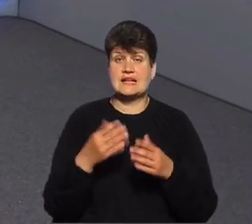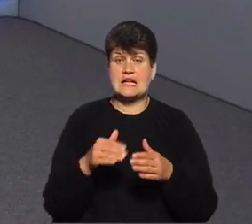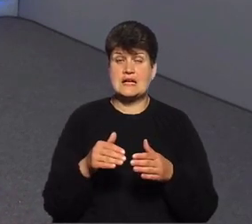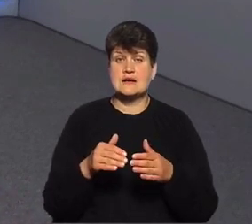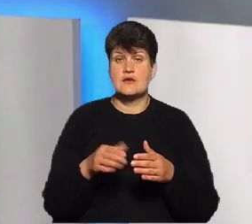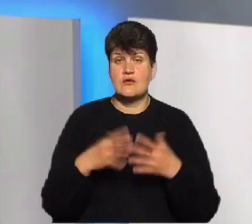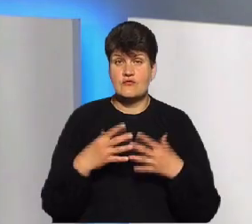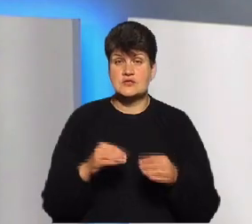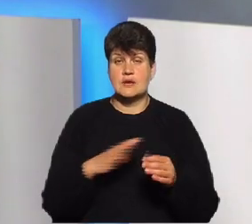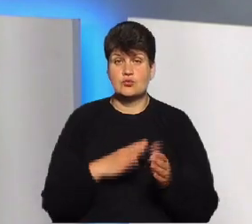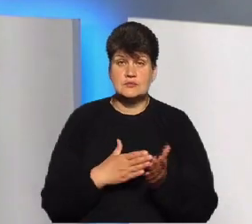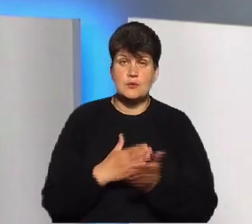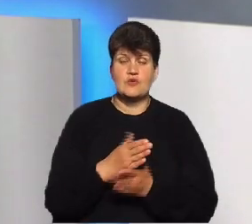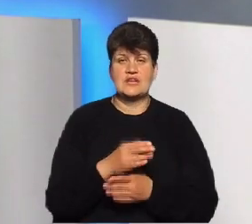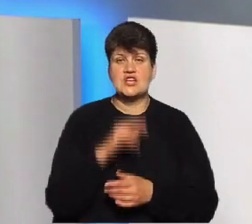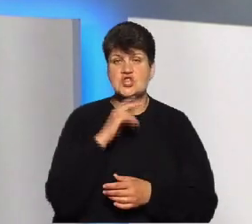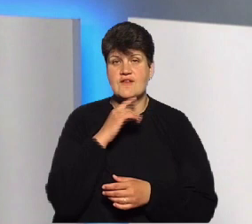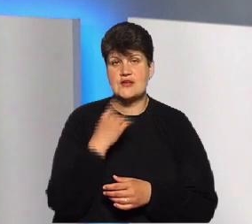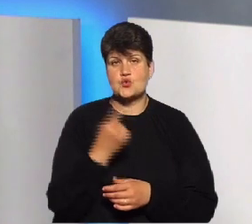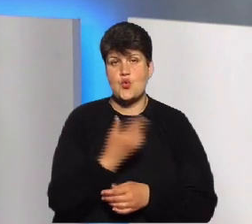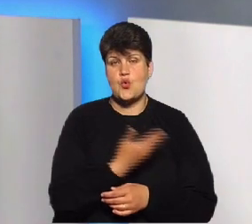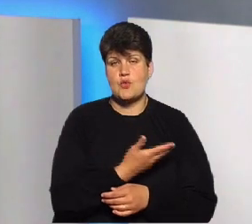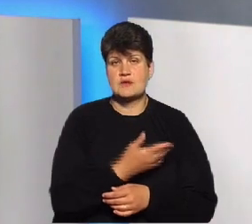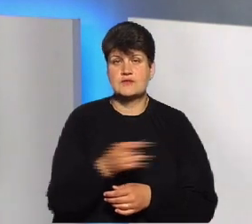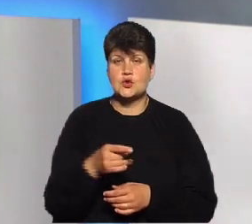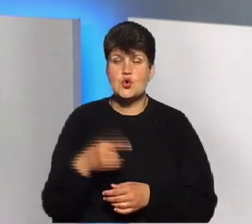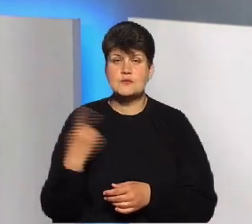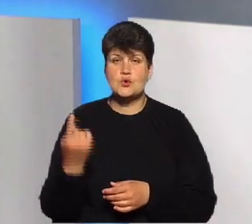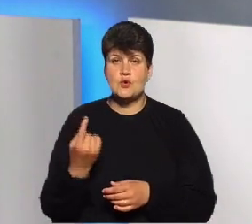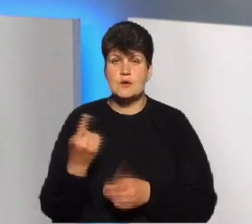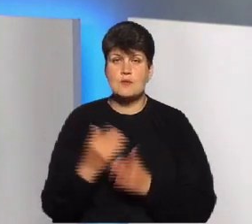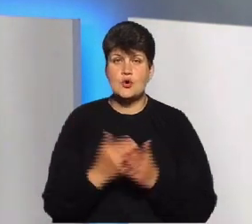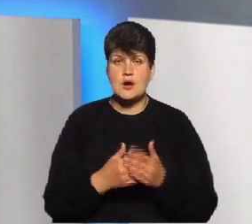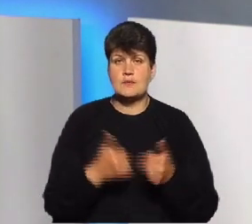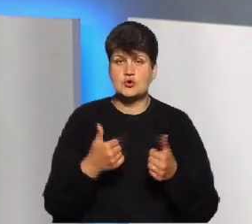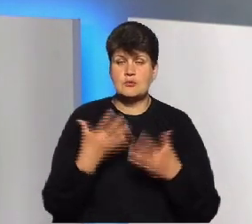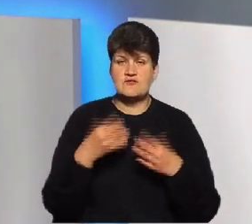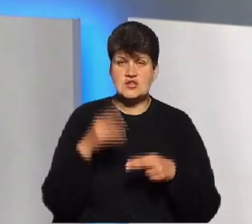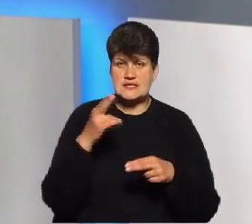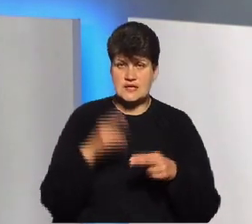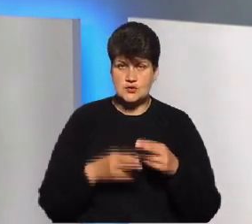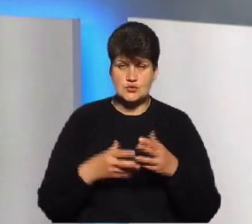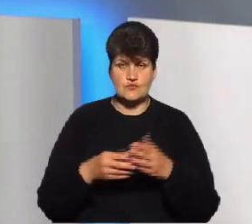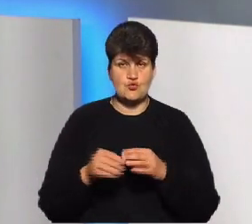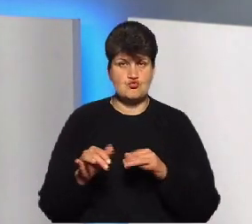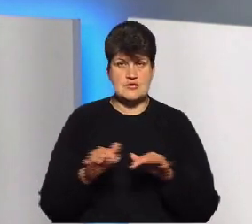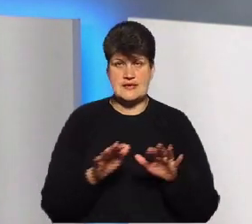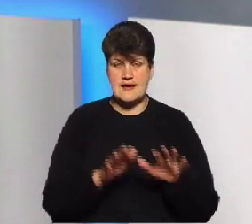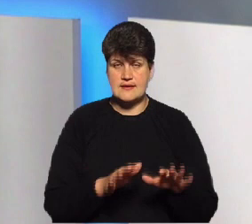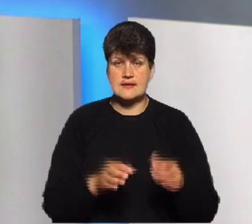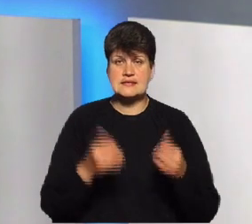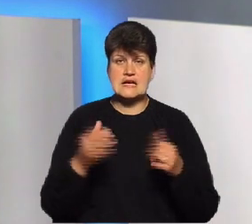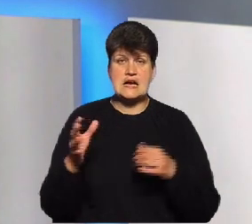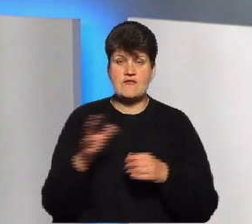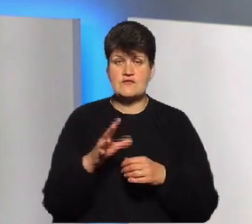область, не на Тернопільську. Тобто в Тернопільській області програма «Добре» вже завершує свою діяльність, і зараз всі говорять в